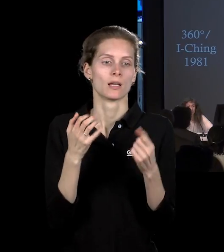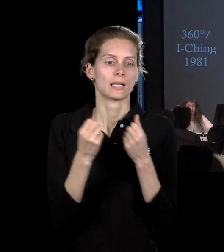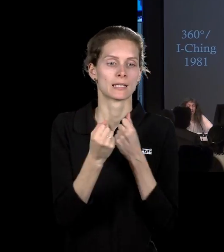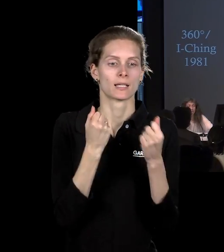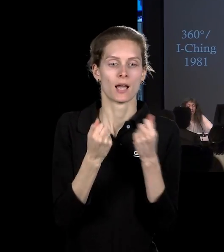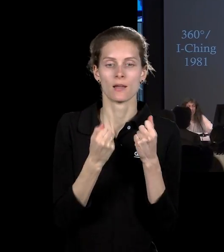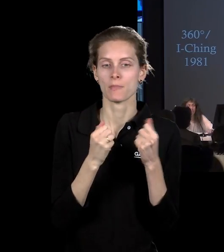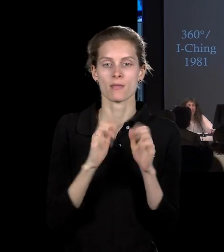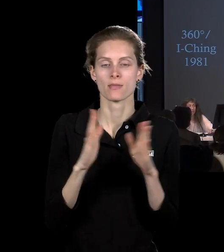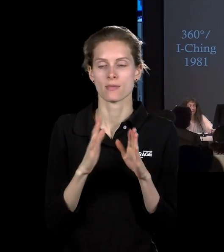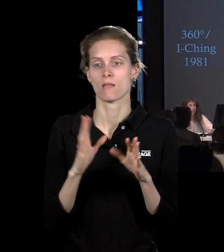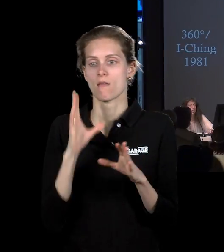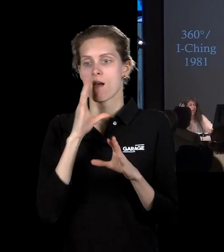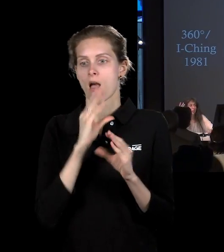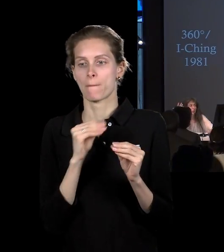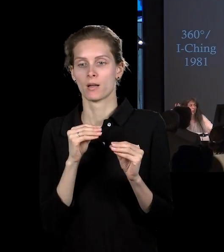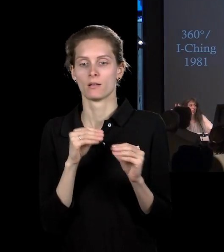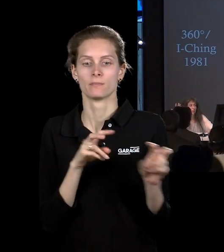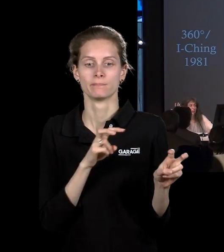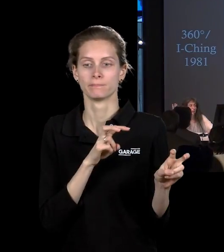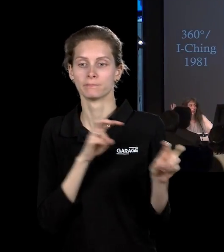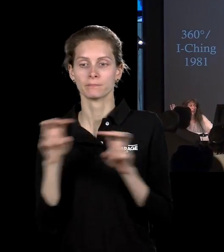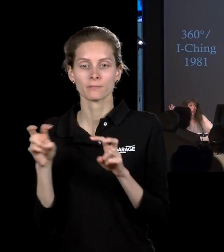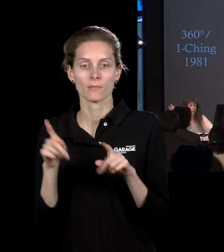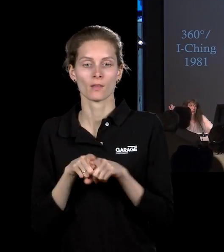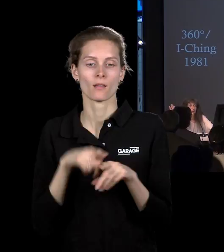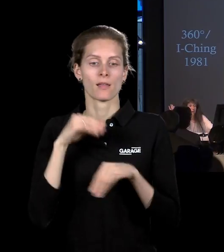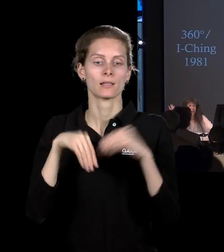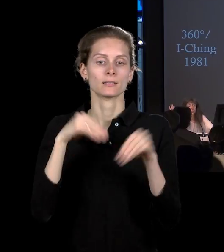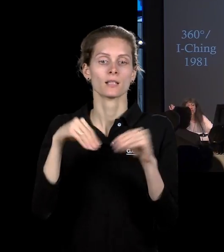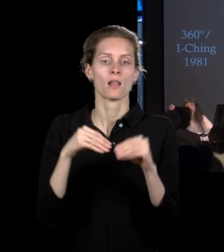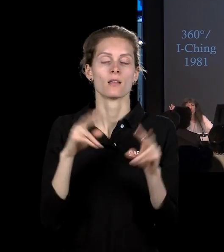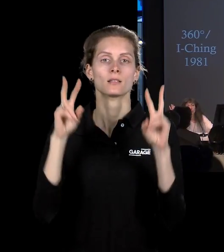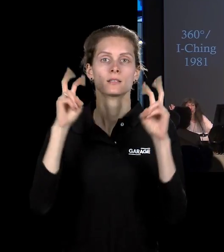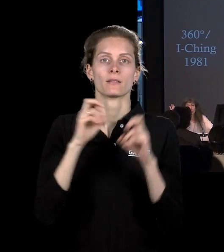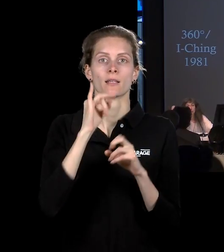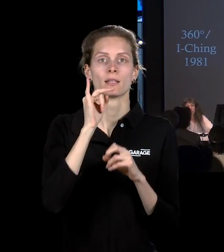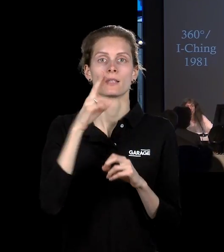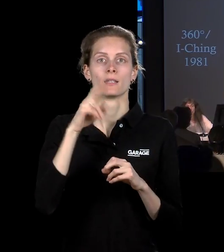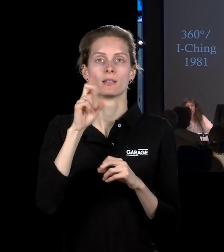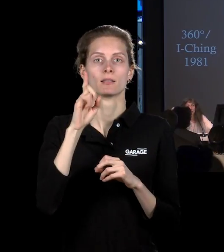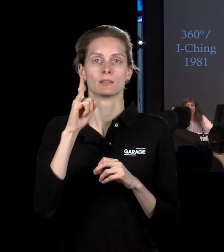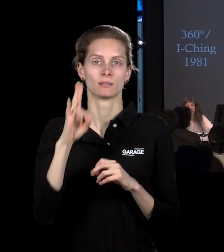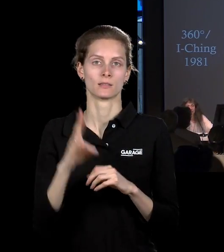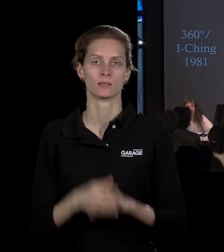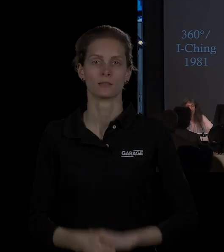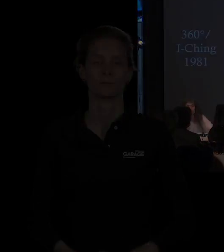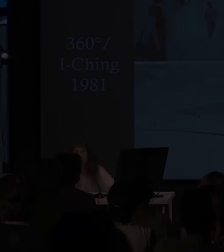что теоретически перемещается. Вот такая вот инсталляция, которая называется «Идзин».